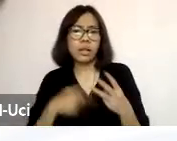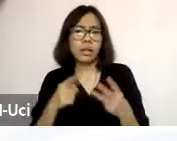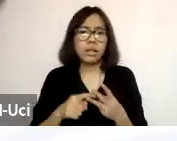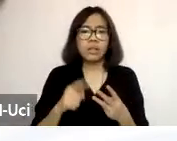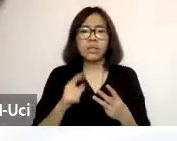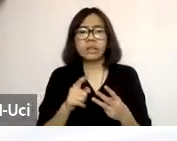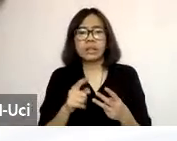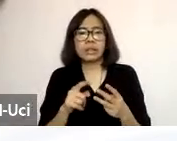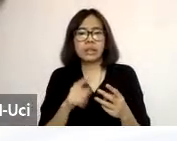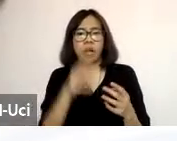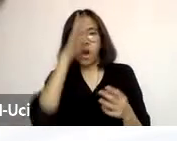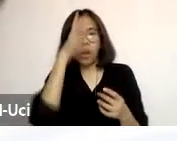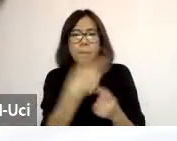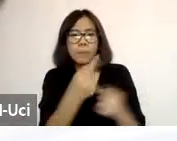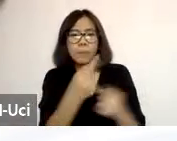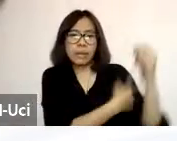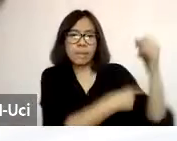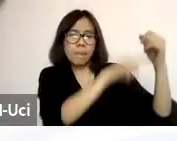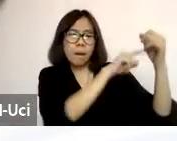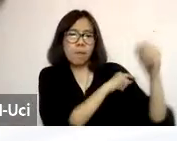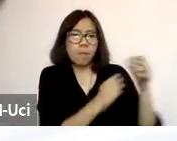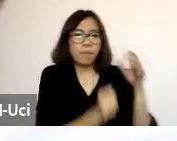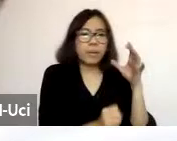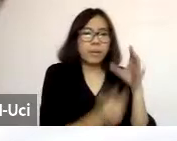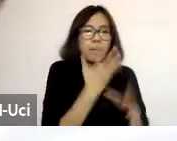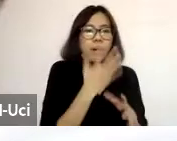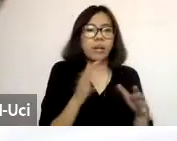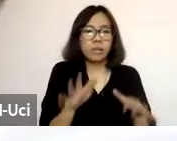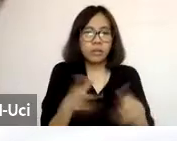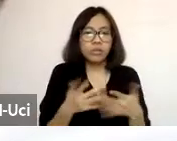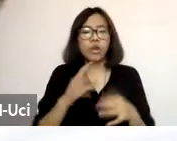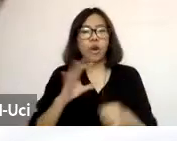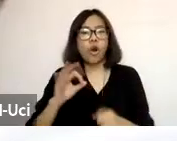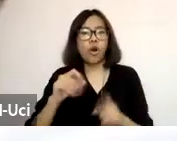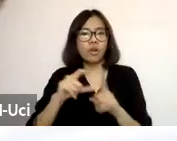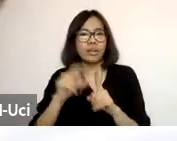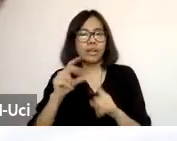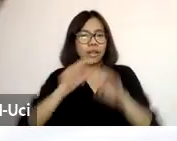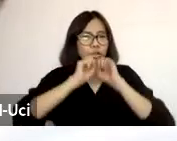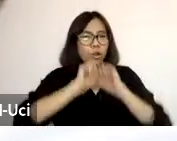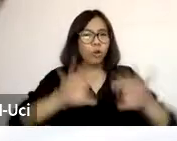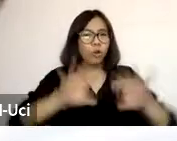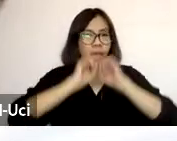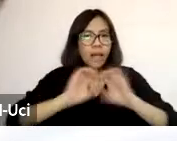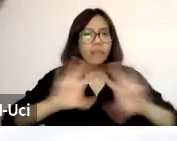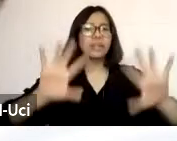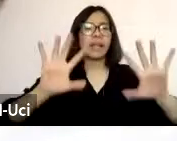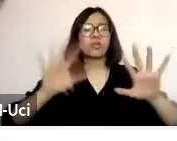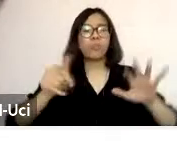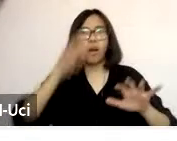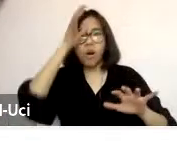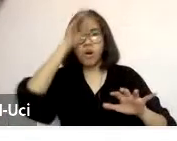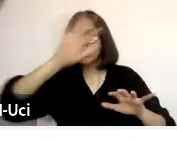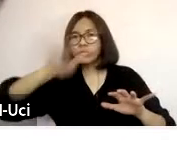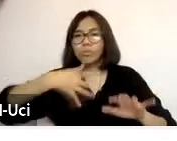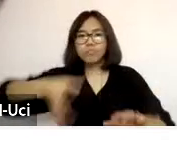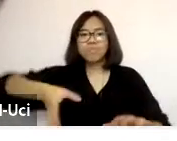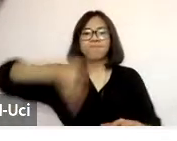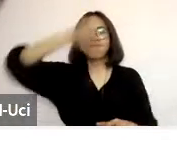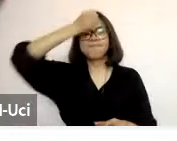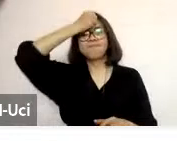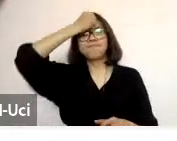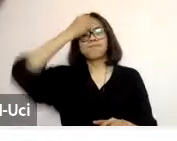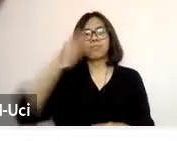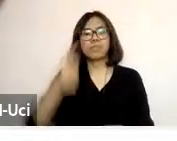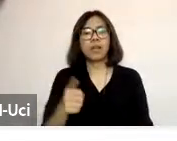untuk stilasi terletak secara terus-menerus bagi platform oder berikutnya dan